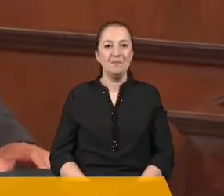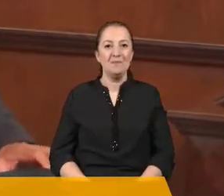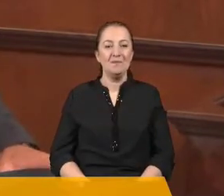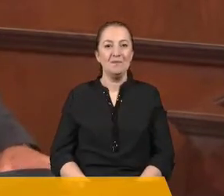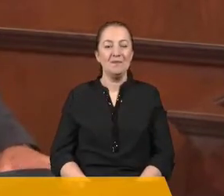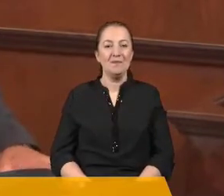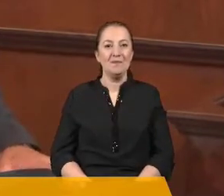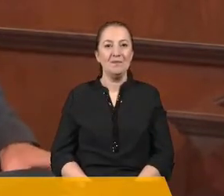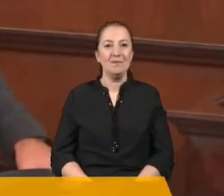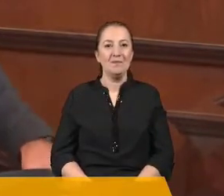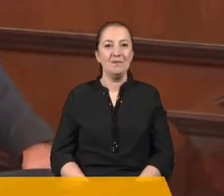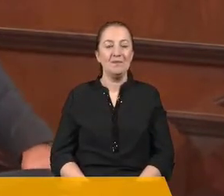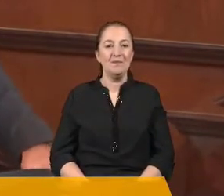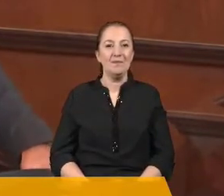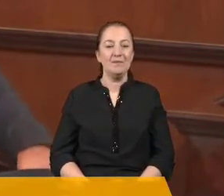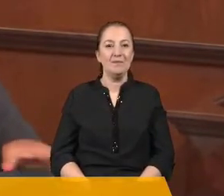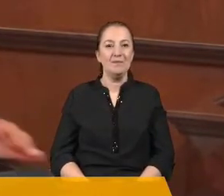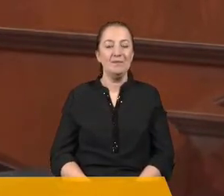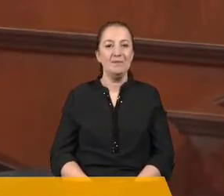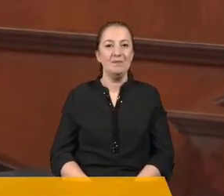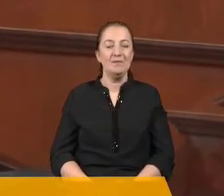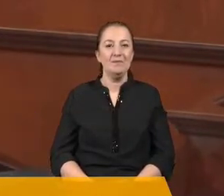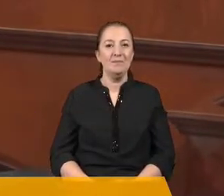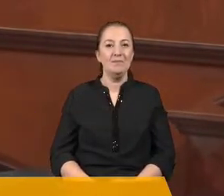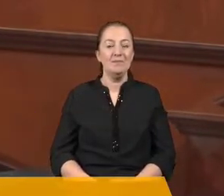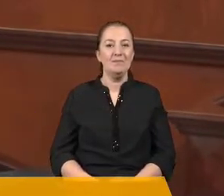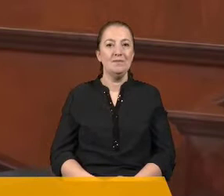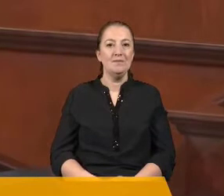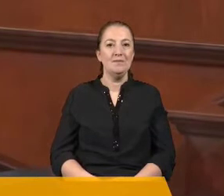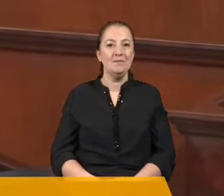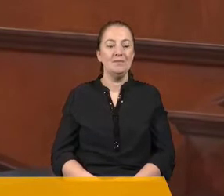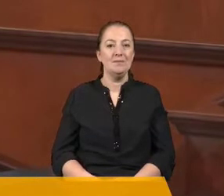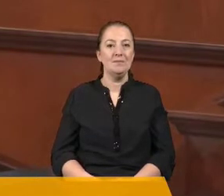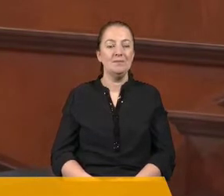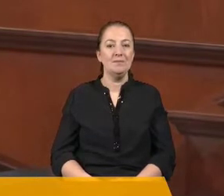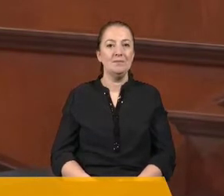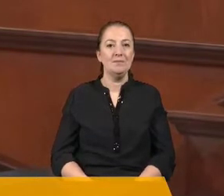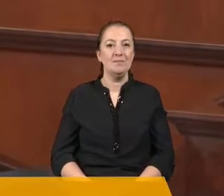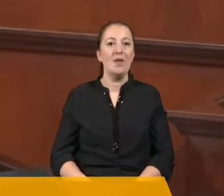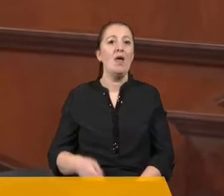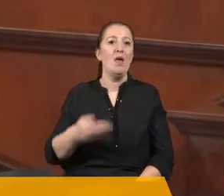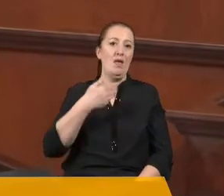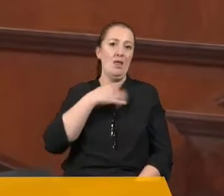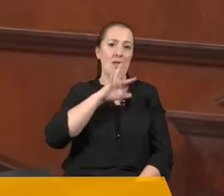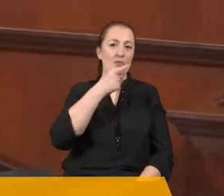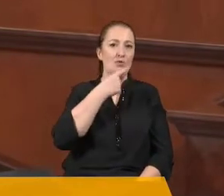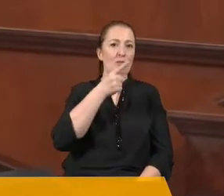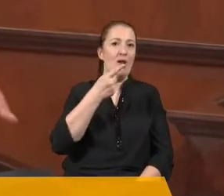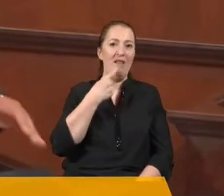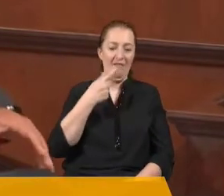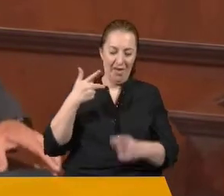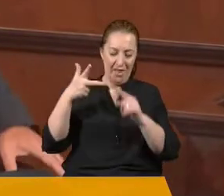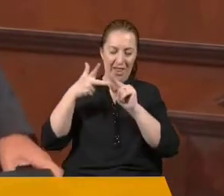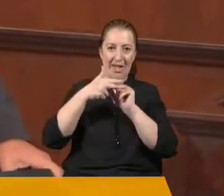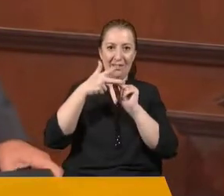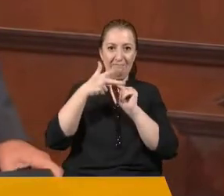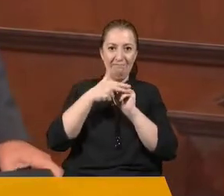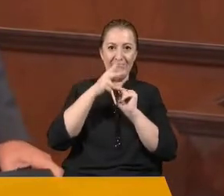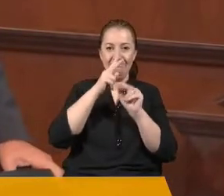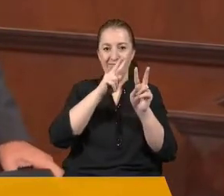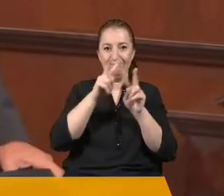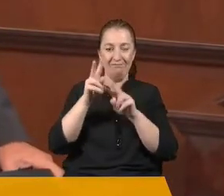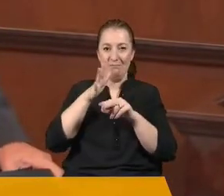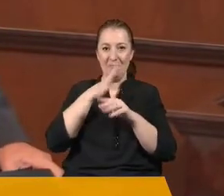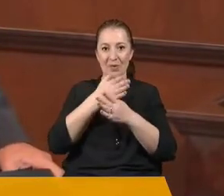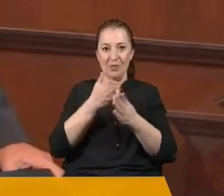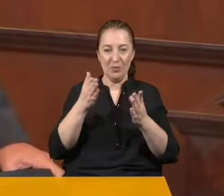Sayın Başkan, buyurun. Genel kurula hitap edin siz lütfen. Genel kurula hitap ediyorum ama söz kesmek adet olduğu için Cumhuriyet Halk Partisi